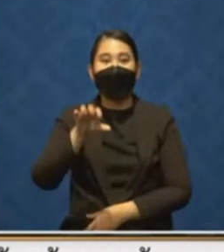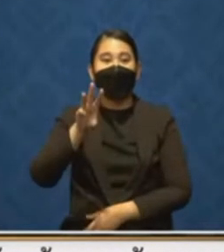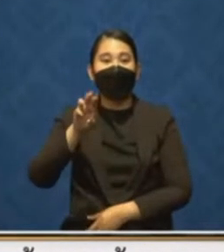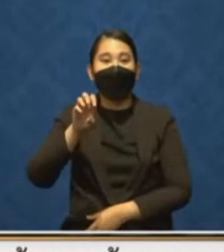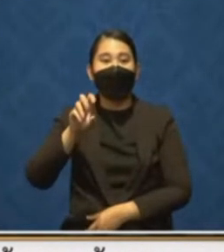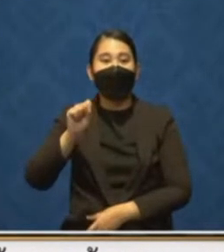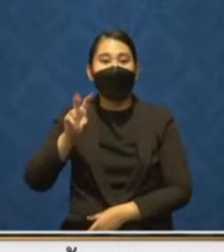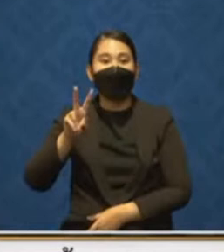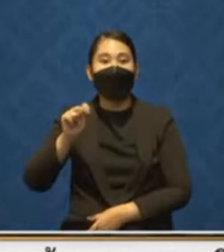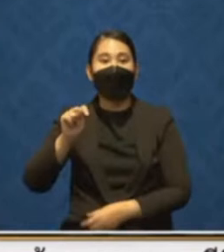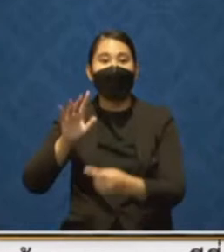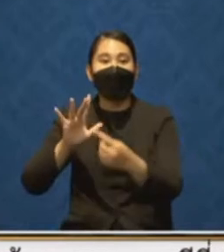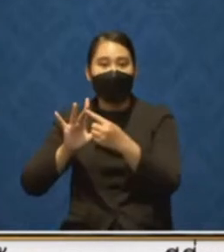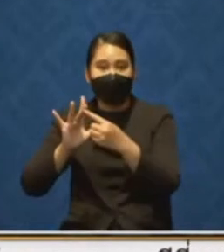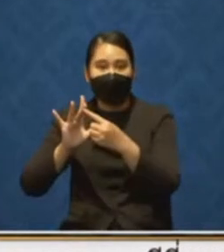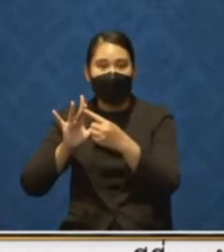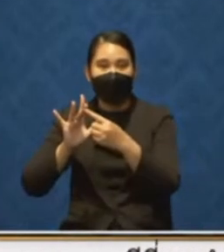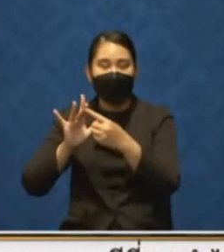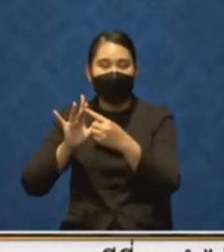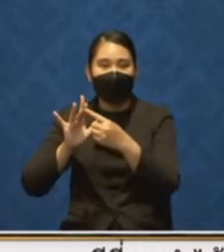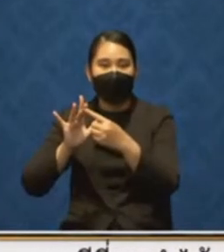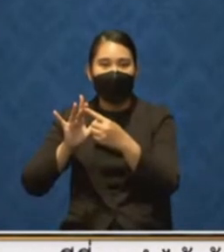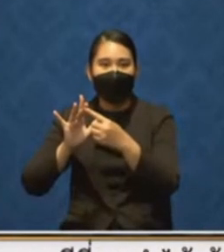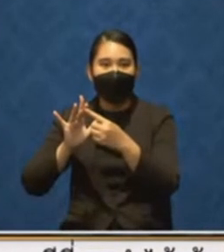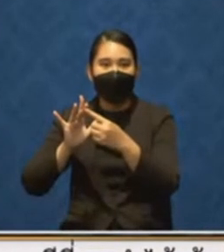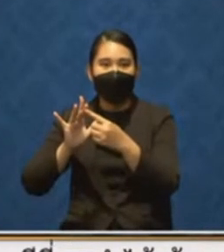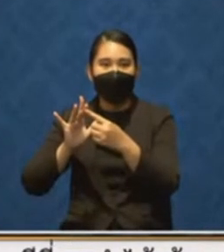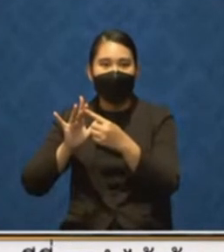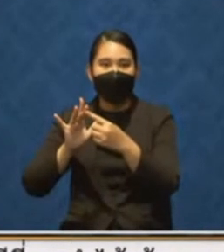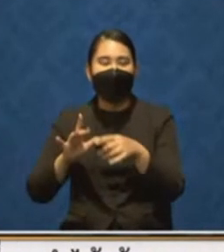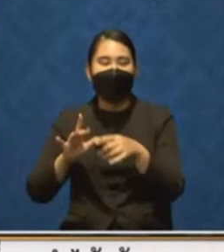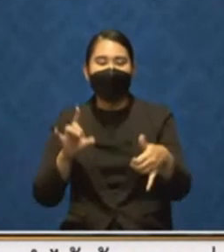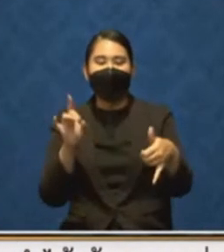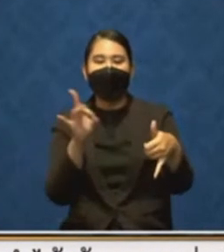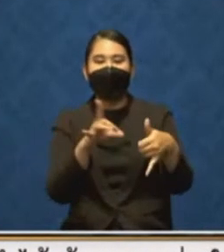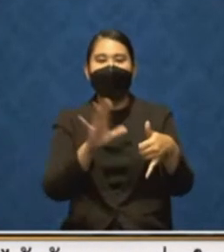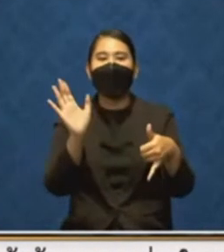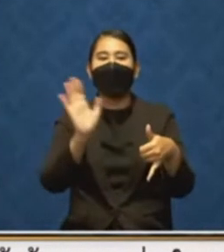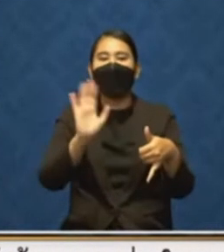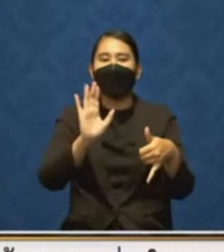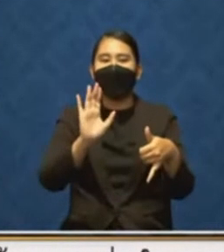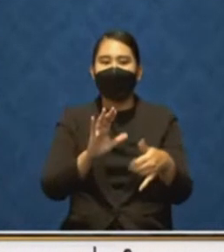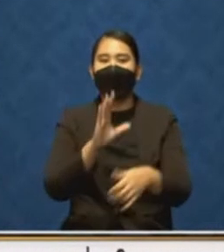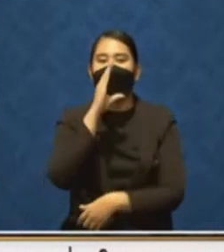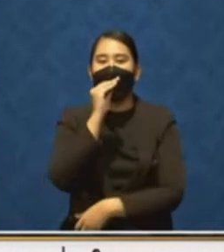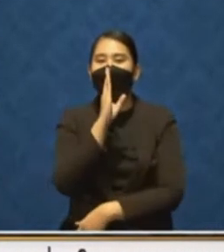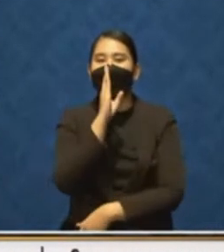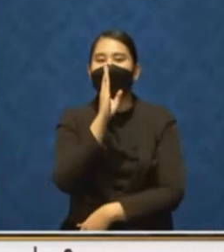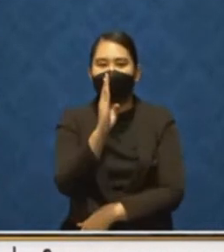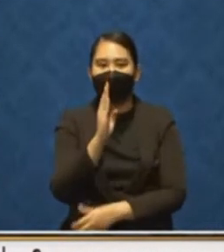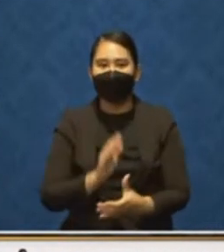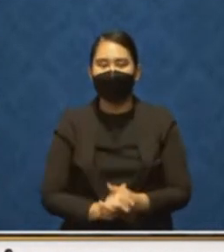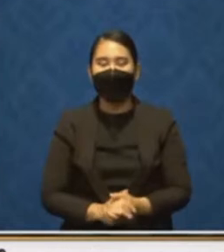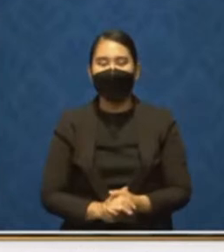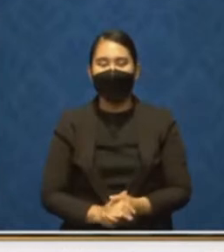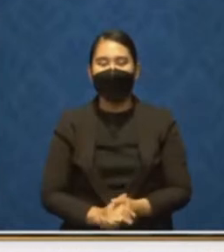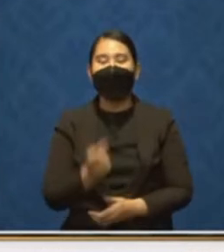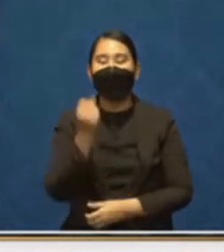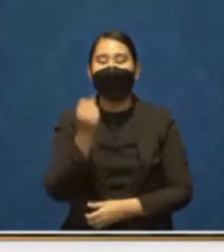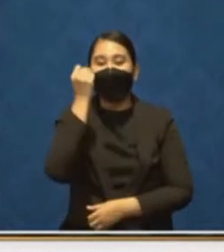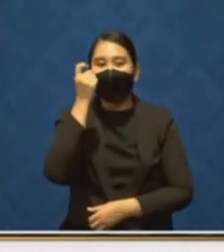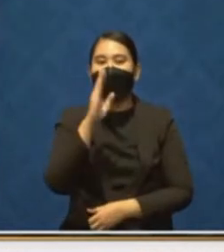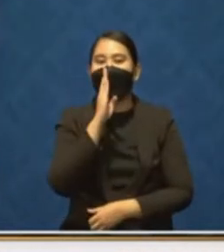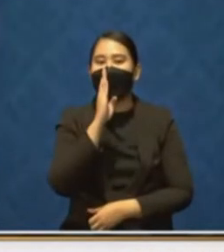นะที่จะห่าทำลายถ้าล็อคนะครับมีอะไรก็พูดตรงไปตรงมาอย่างที่ทางเข้าใจนะฮะ